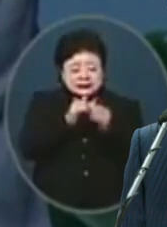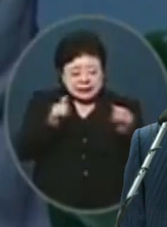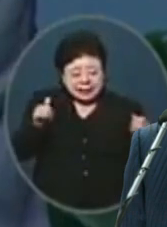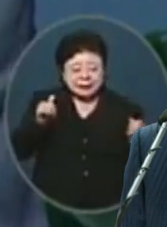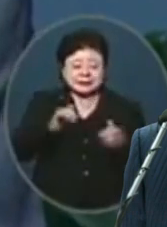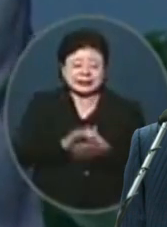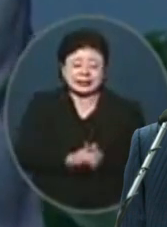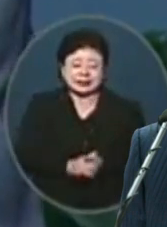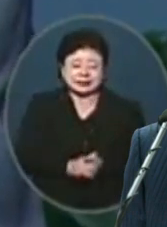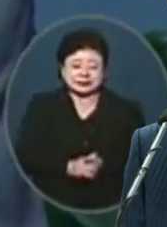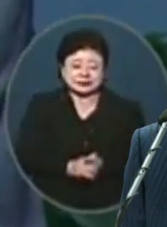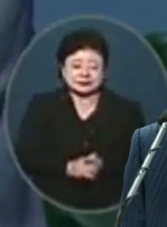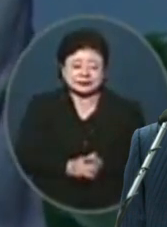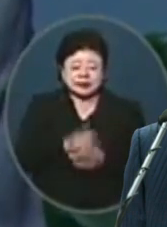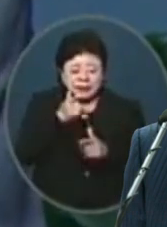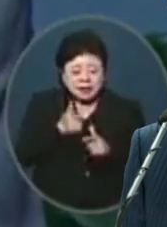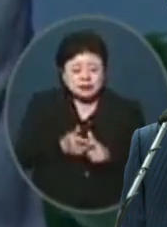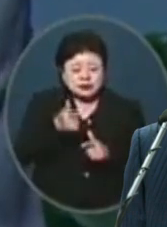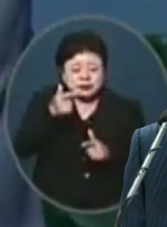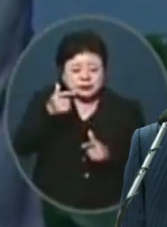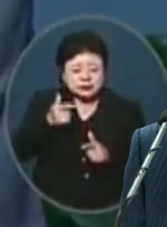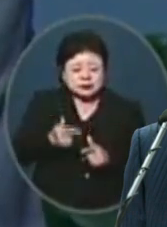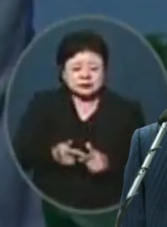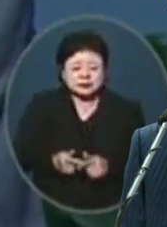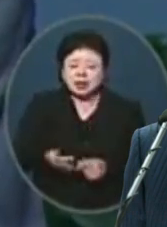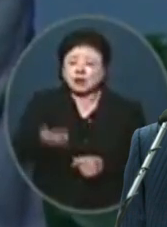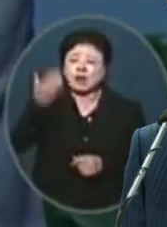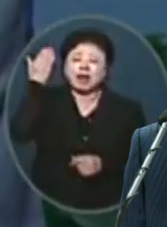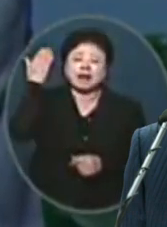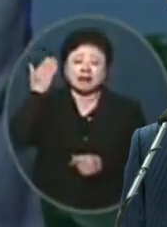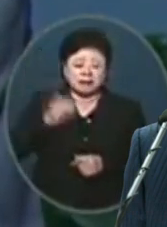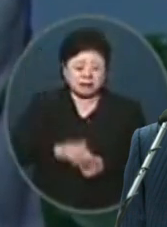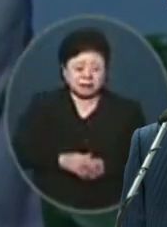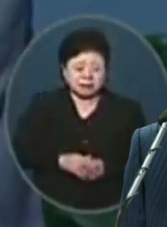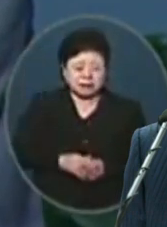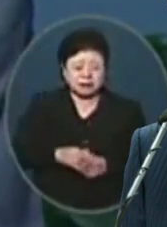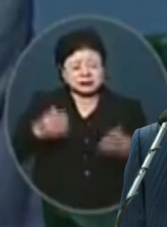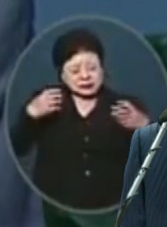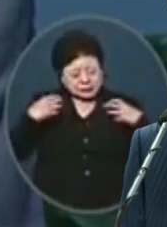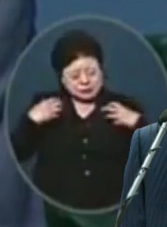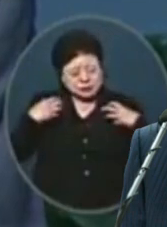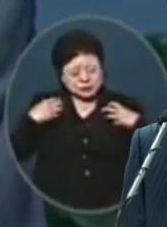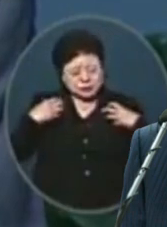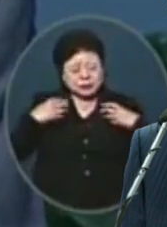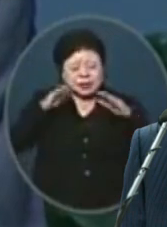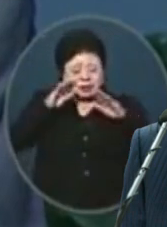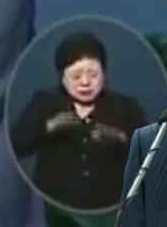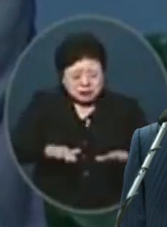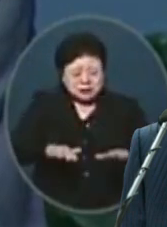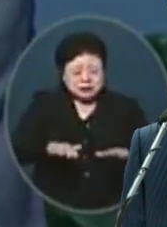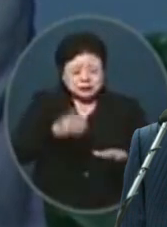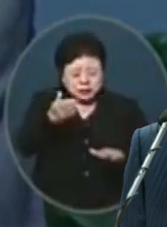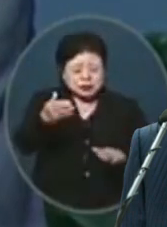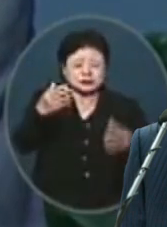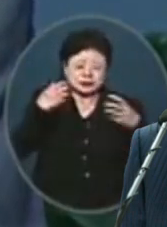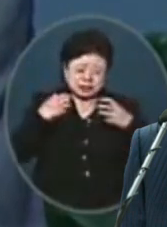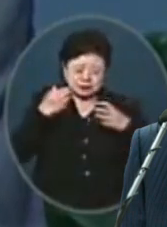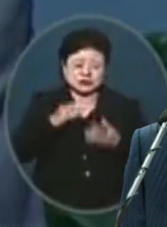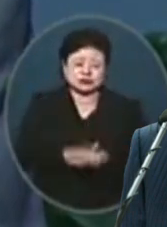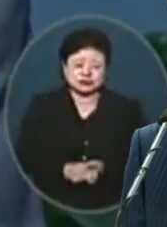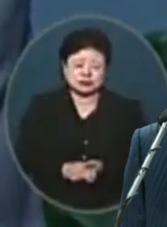사람입니다. 그 예수님은 과거를 책임지시고 현재 여러분을